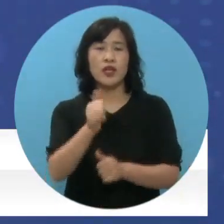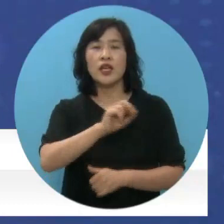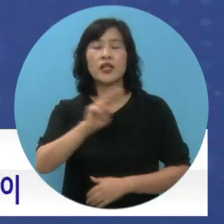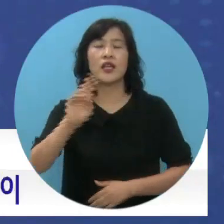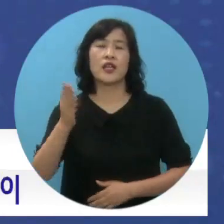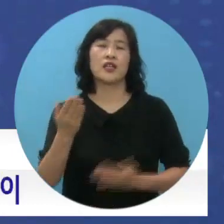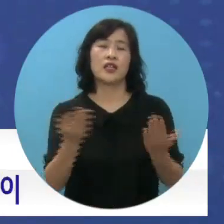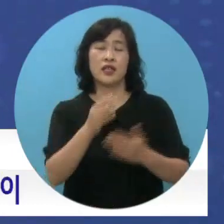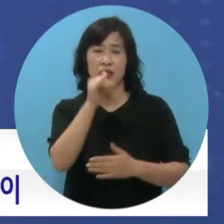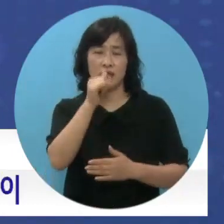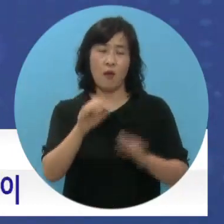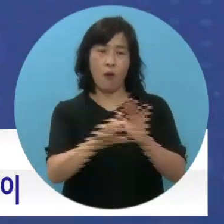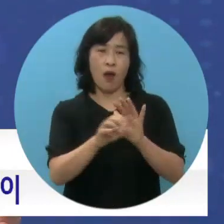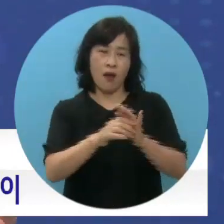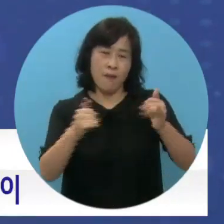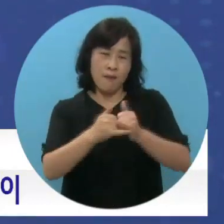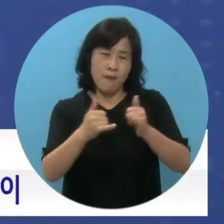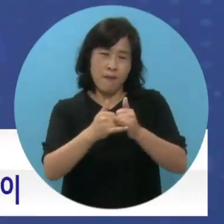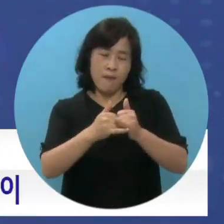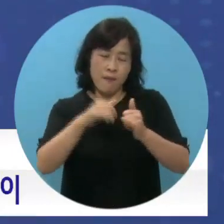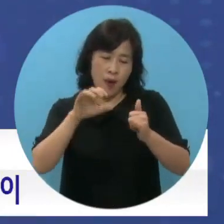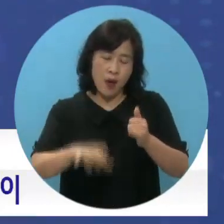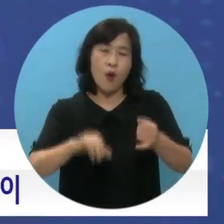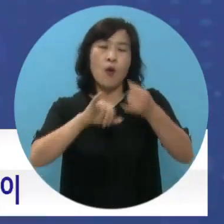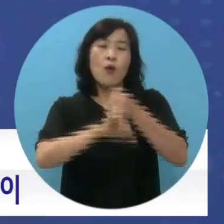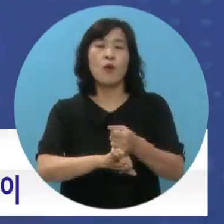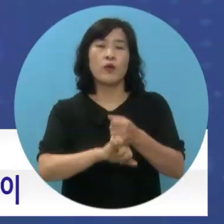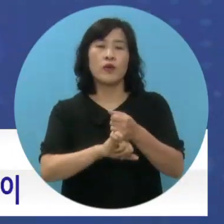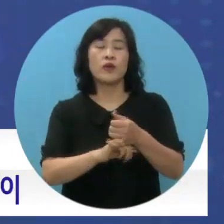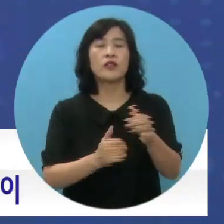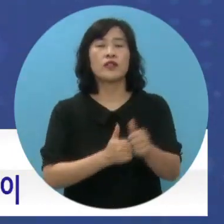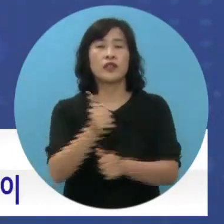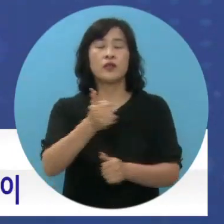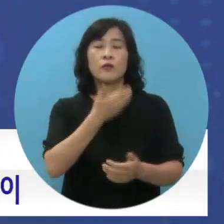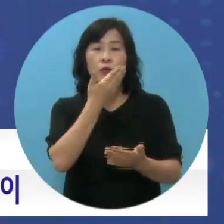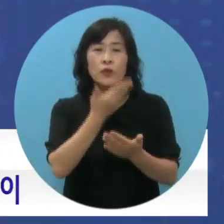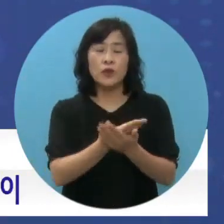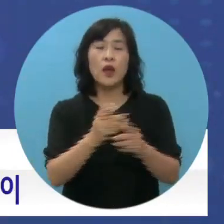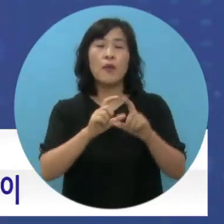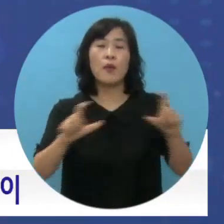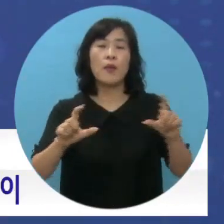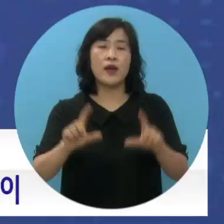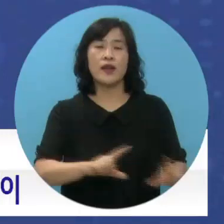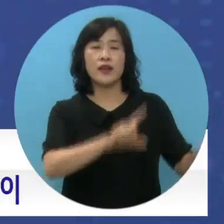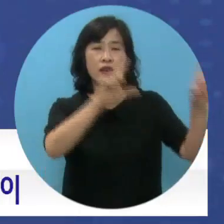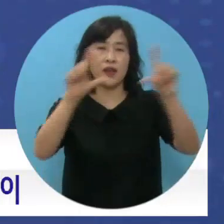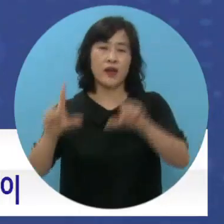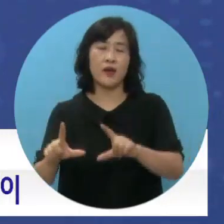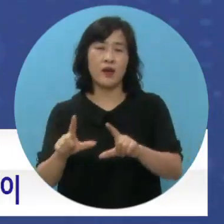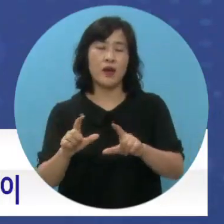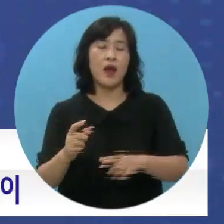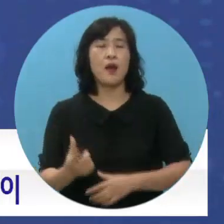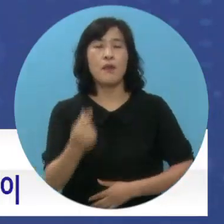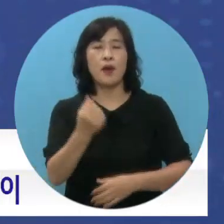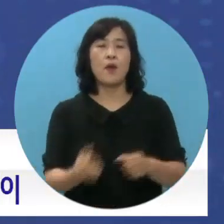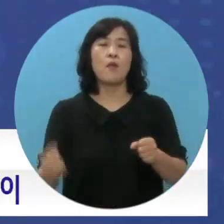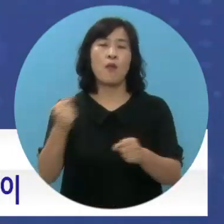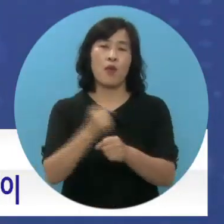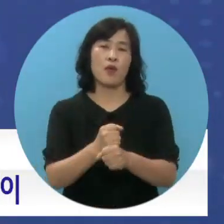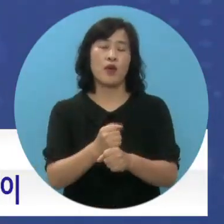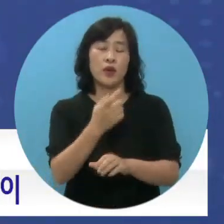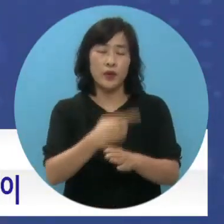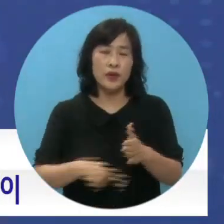합니다. 코로나와의 전투에서 승리해서 소중하고 평범한 일상으로